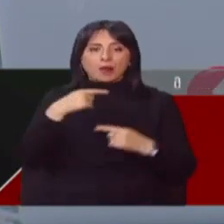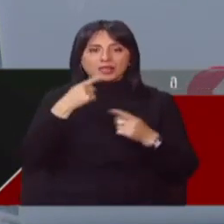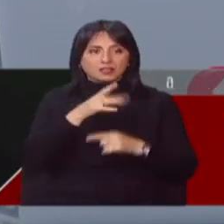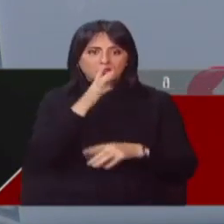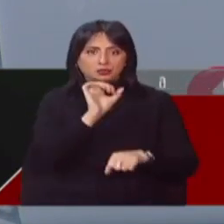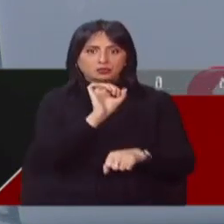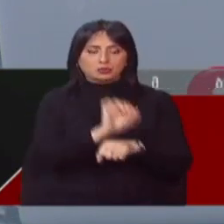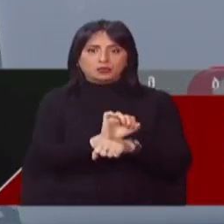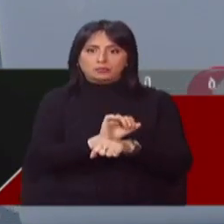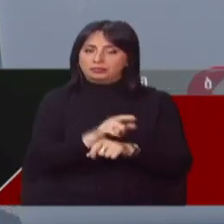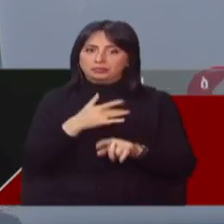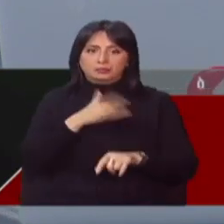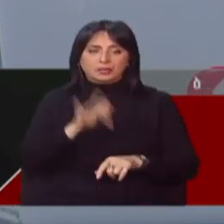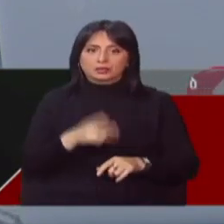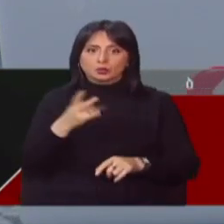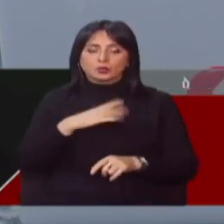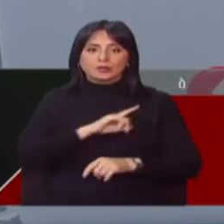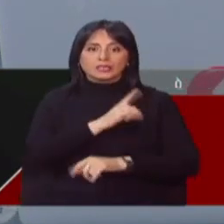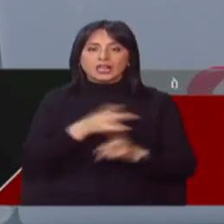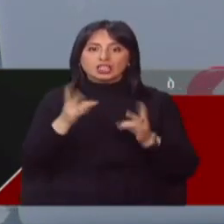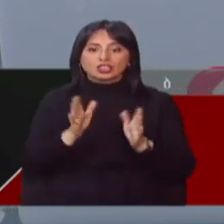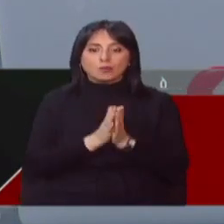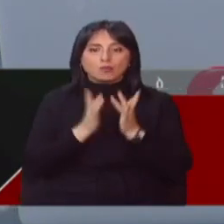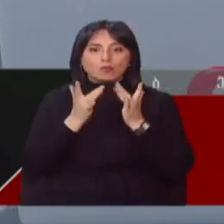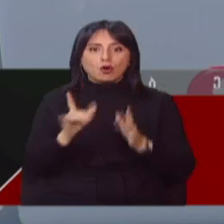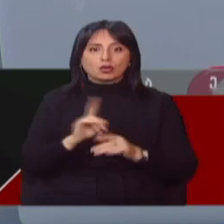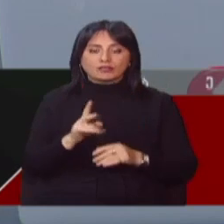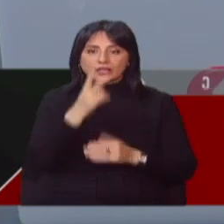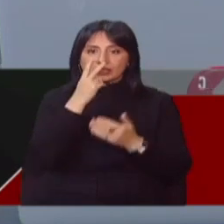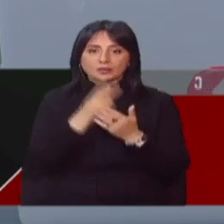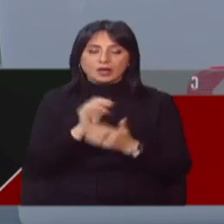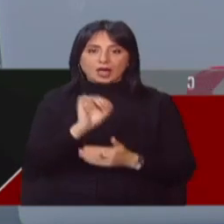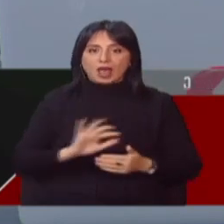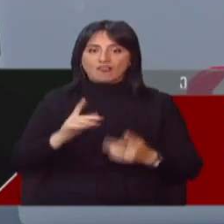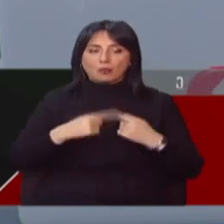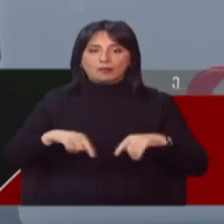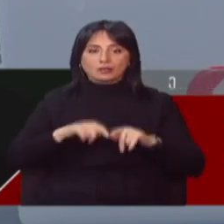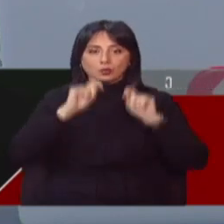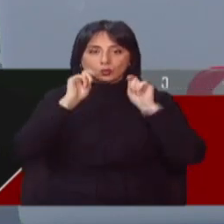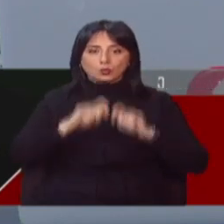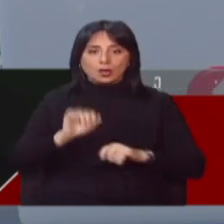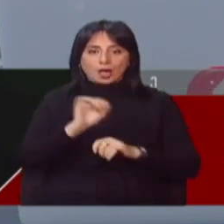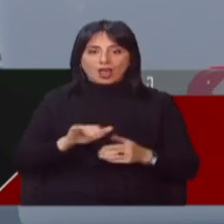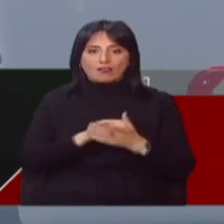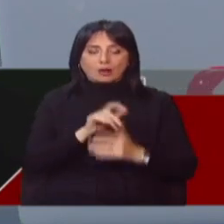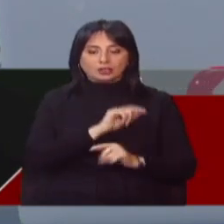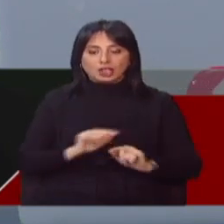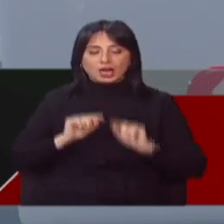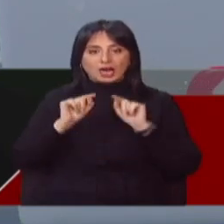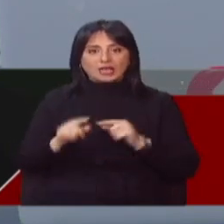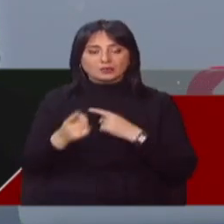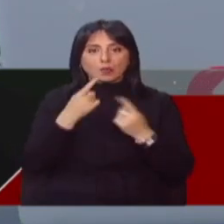დროს ტონს ყოველდღიურად ამკაცრებს და ძალაში ტოვებს მოთხოვნას, რომლის მიხედვით ევროპულმა საბჭომ უკრაინასთან ევროკავშირში